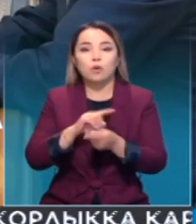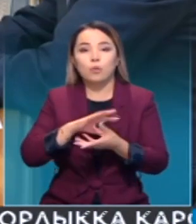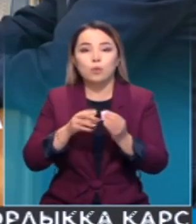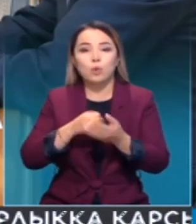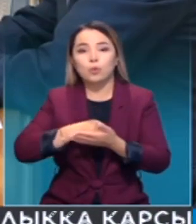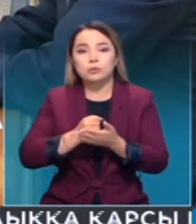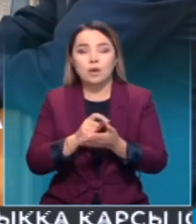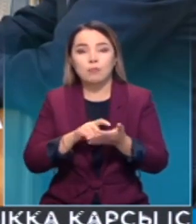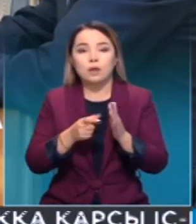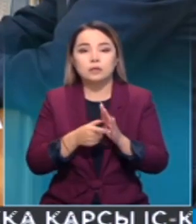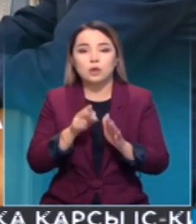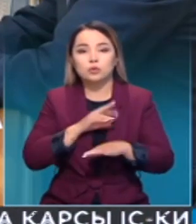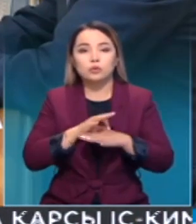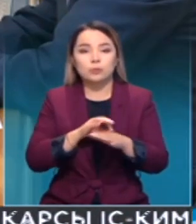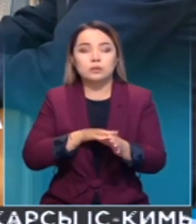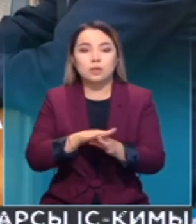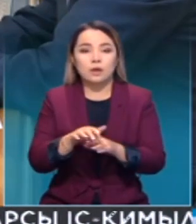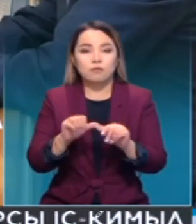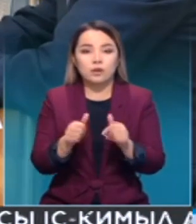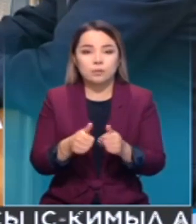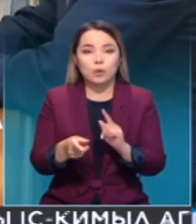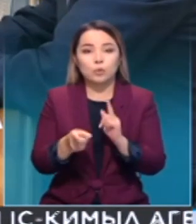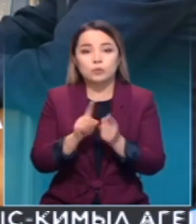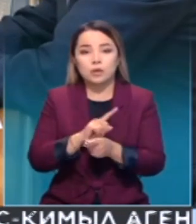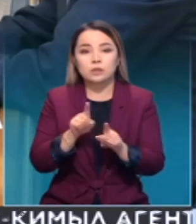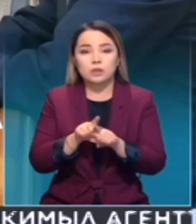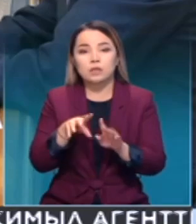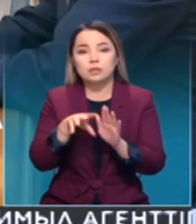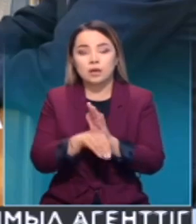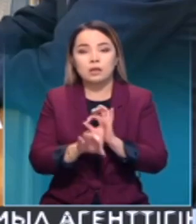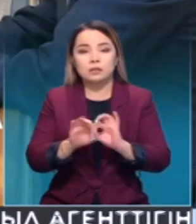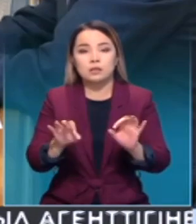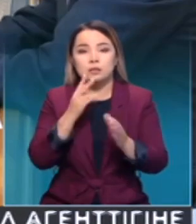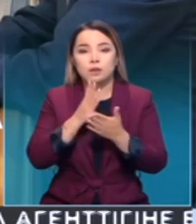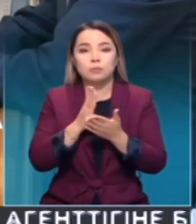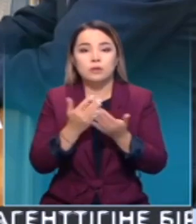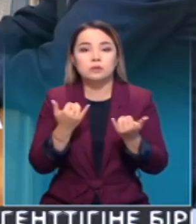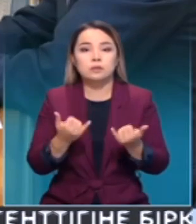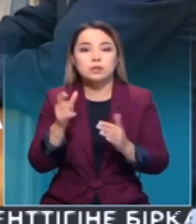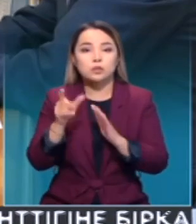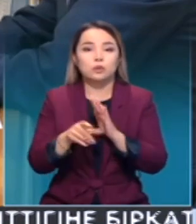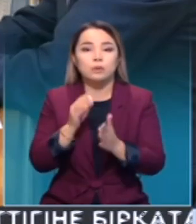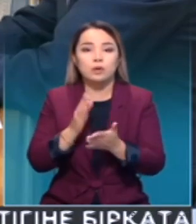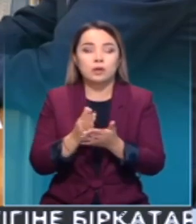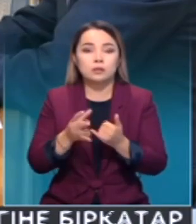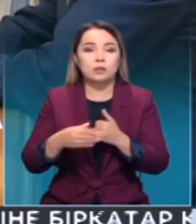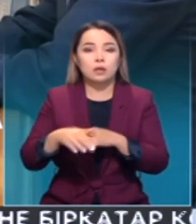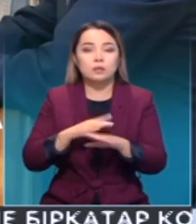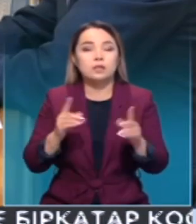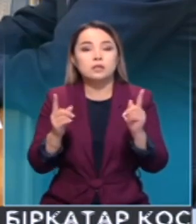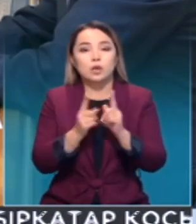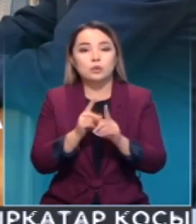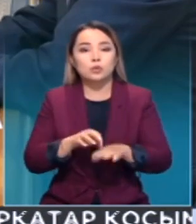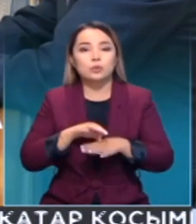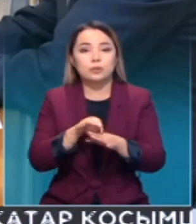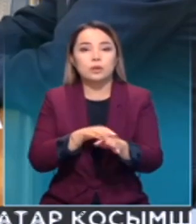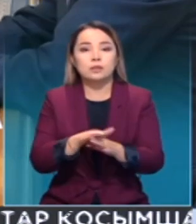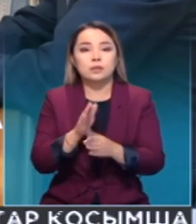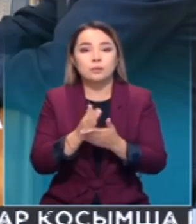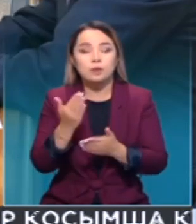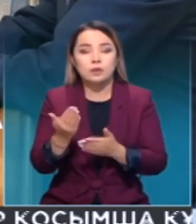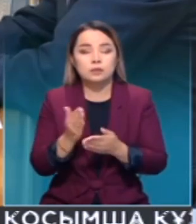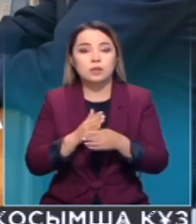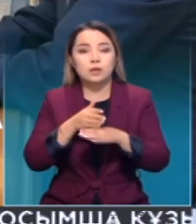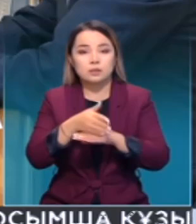қорытындысы бойынша палатаның жұмыс форматына енгізілген өзгерістер жөнінде де айтты. Қазір депутаттар өңірлерде халықпен кездесулер өткізіп жатыр.